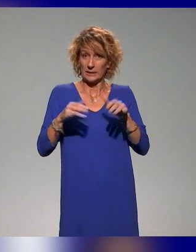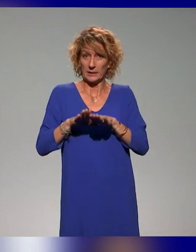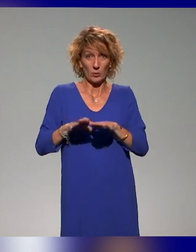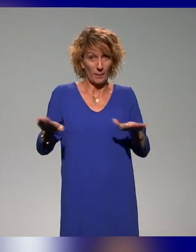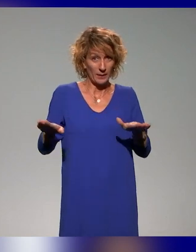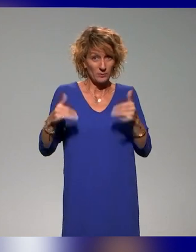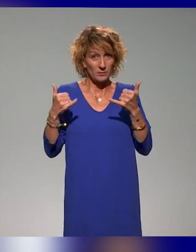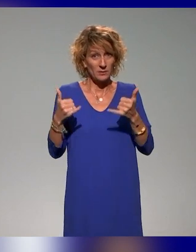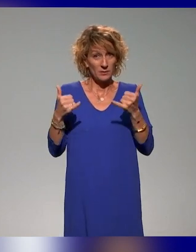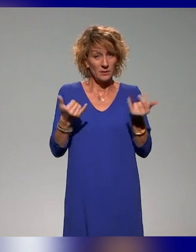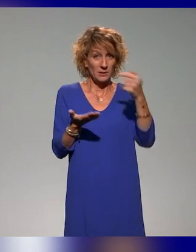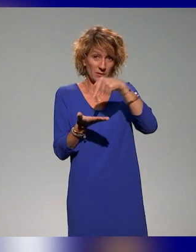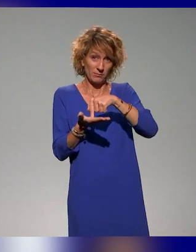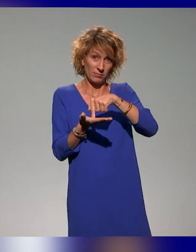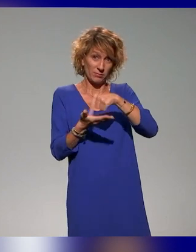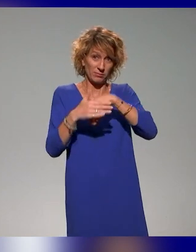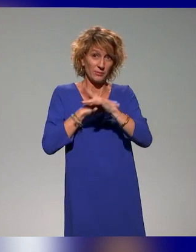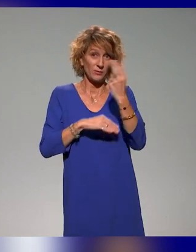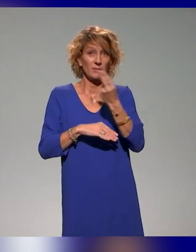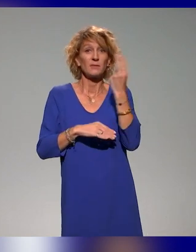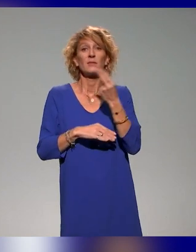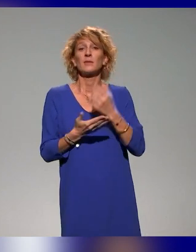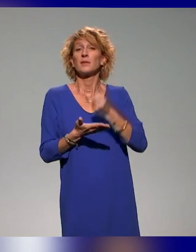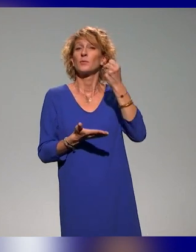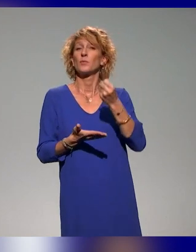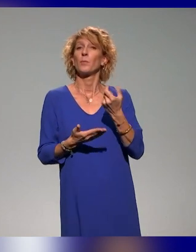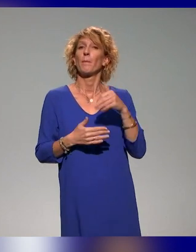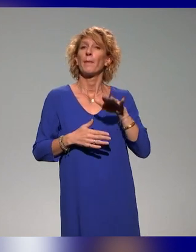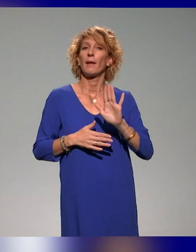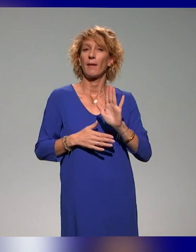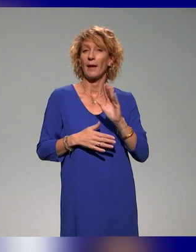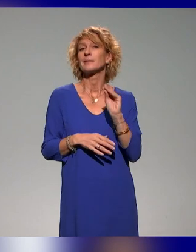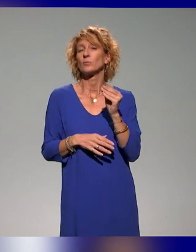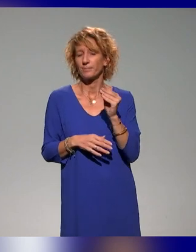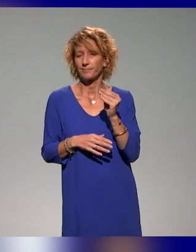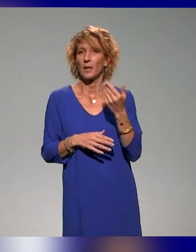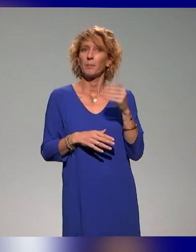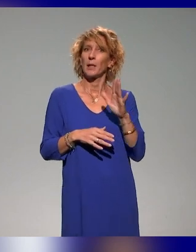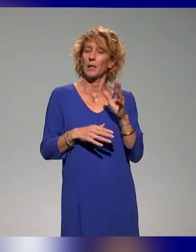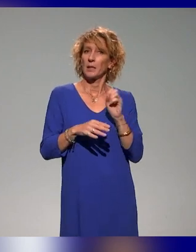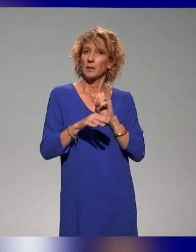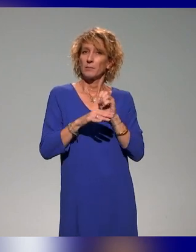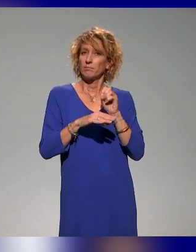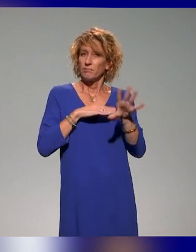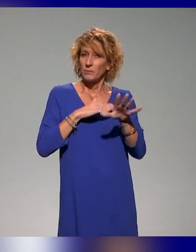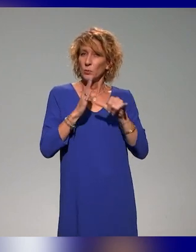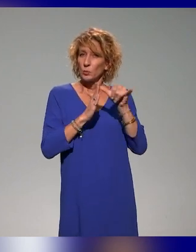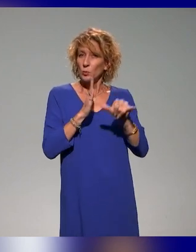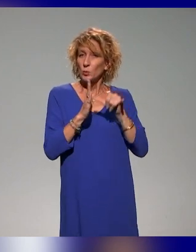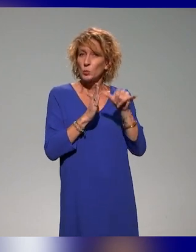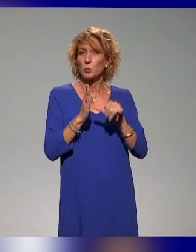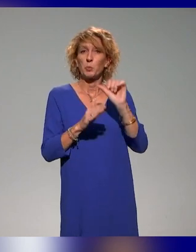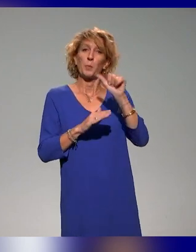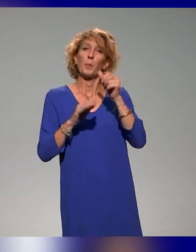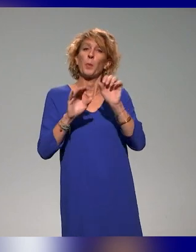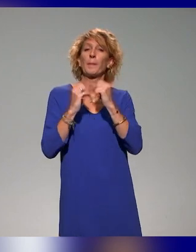la Technopole de Saint-Denis-de-la Réunion. Mais on diffuse sur YouTube. C'est vrai que ce n'est pas le premier webinaire que